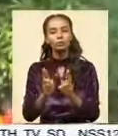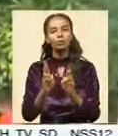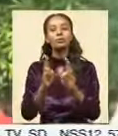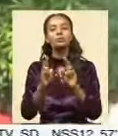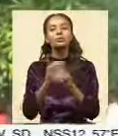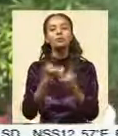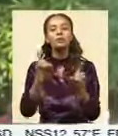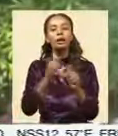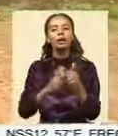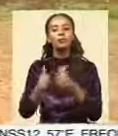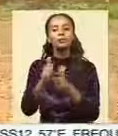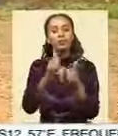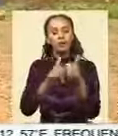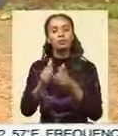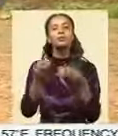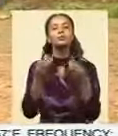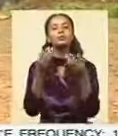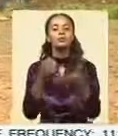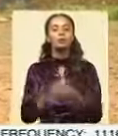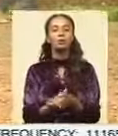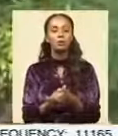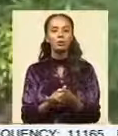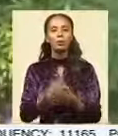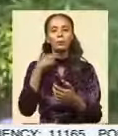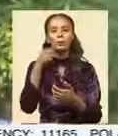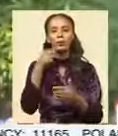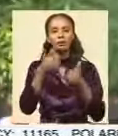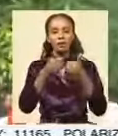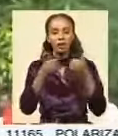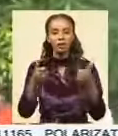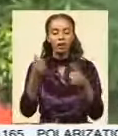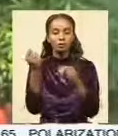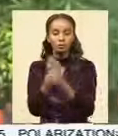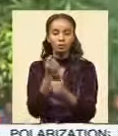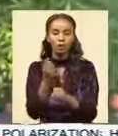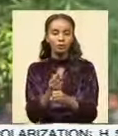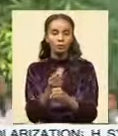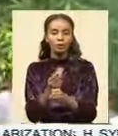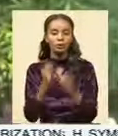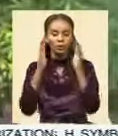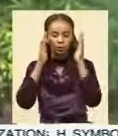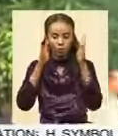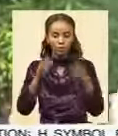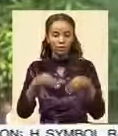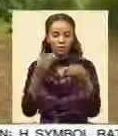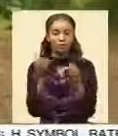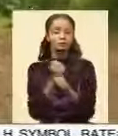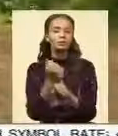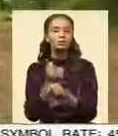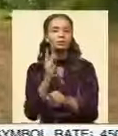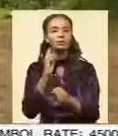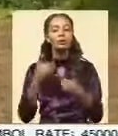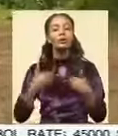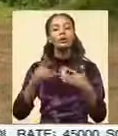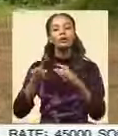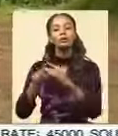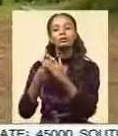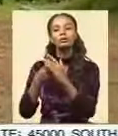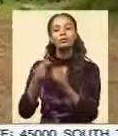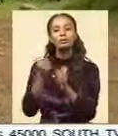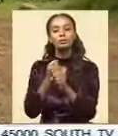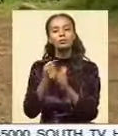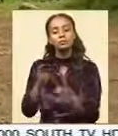ያለባቸው የቅድሚያ የሚሰጣቸው ብለን የለየናቸውን ስራዎች ትኩረት ሰጥተን እየሰራን እንገኛለን። የተጀመሩ የመንገድ